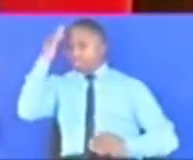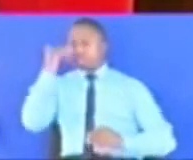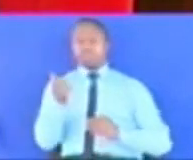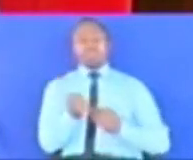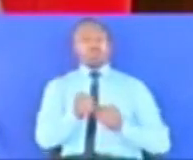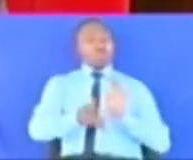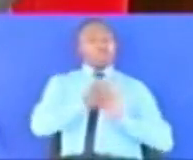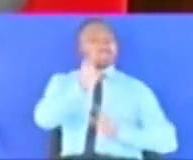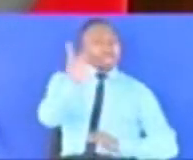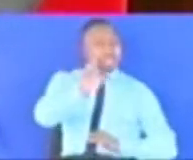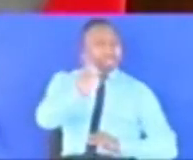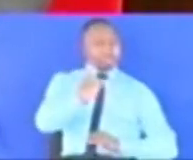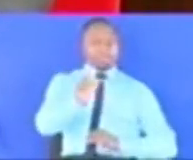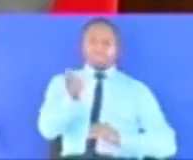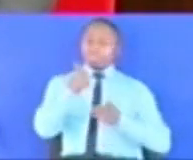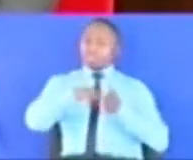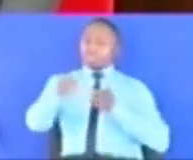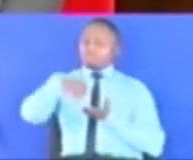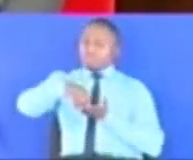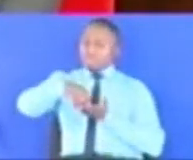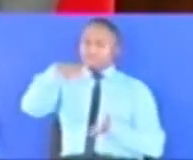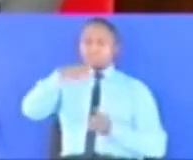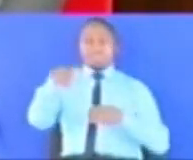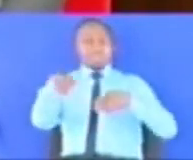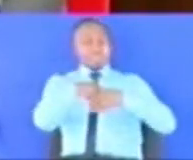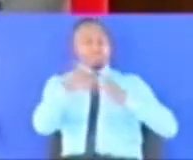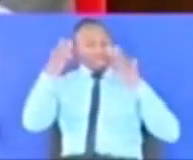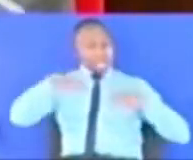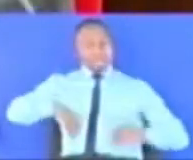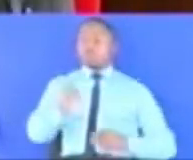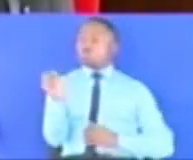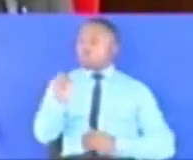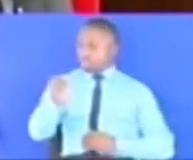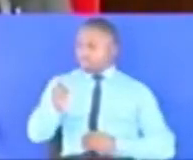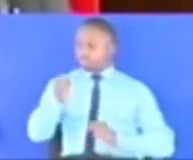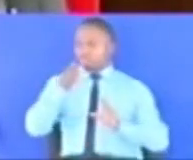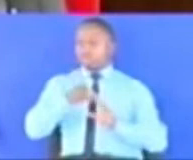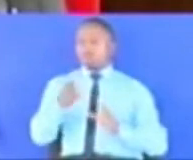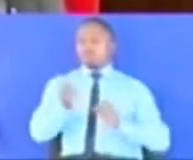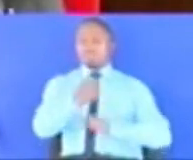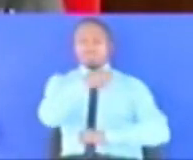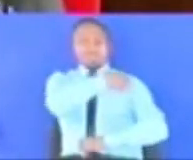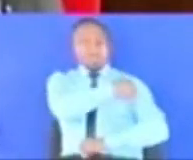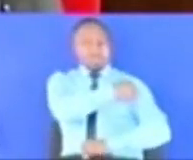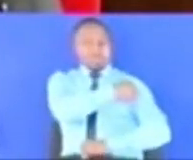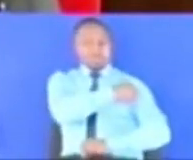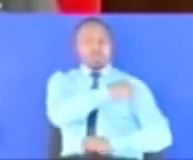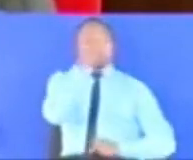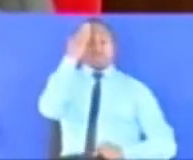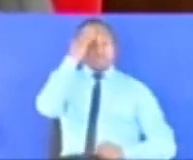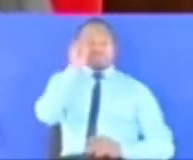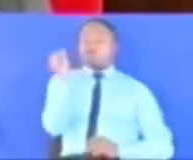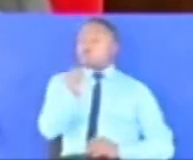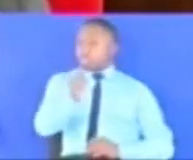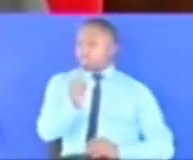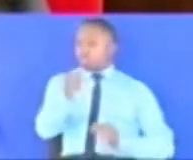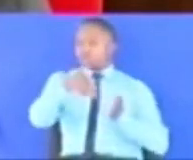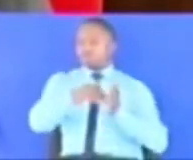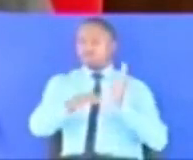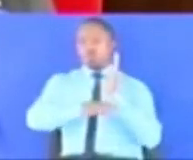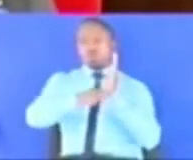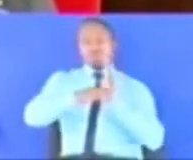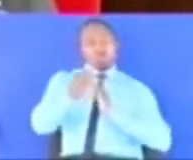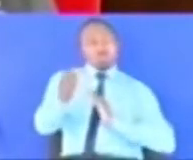itagaramia kuwapa bima ya afya wazee ili waweze kutibiwa? Na mnajua wazee wanapofikia umri